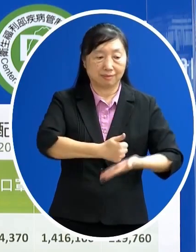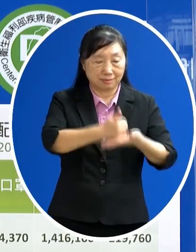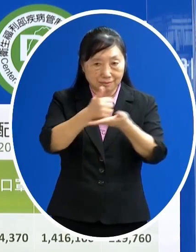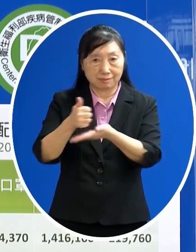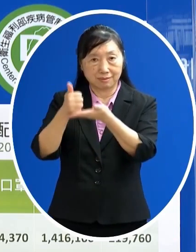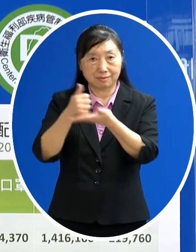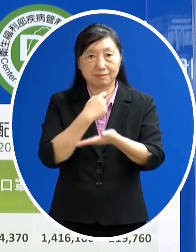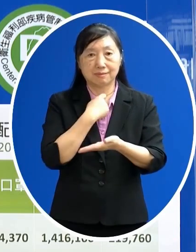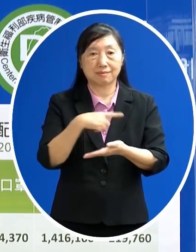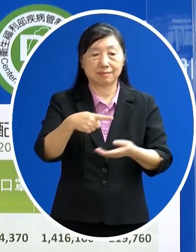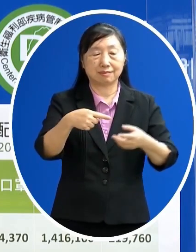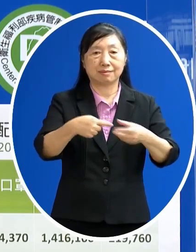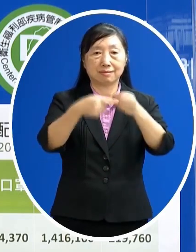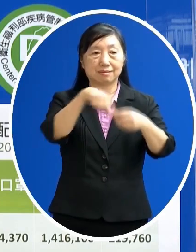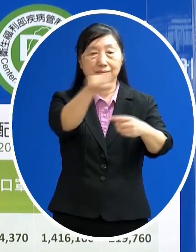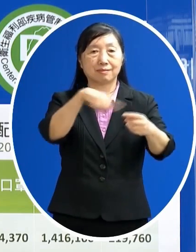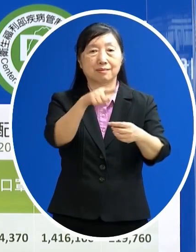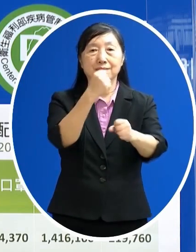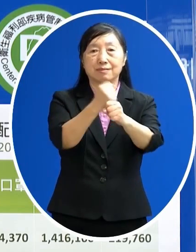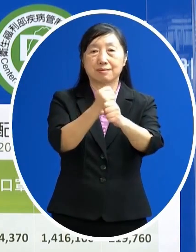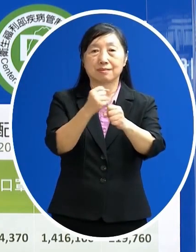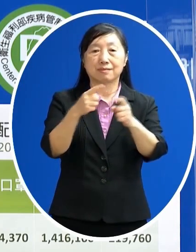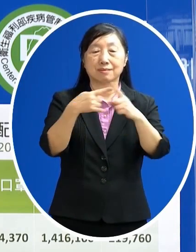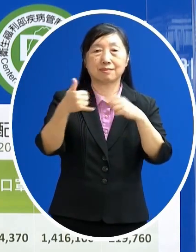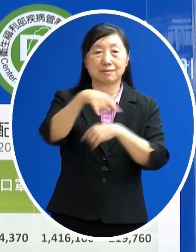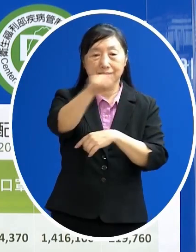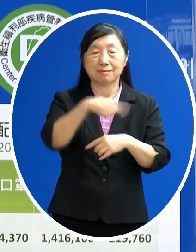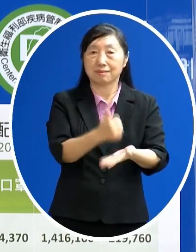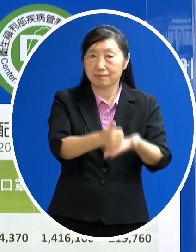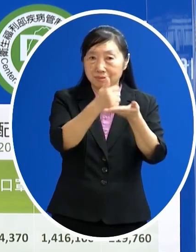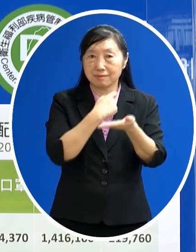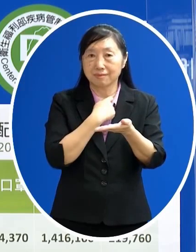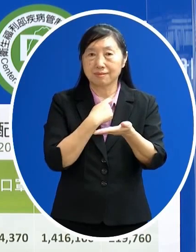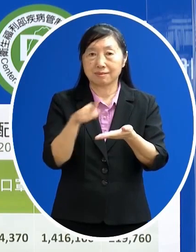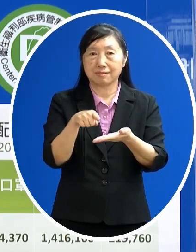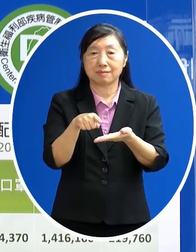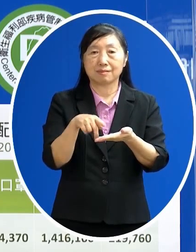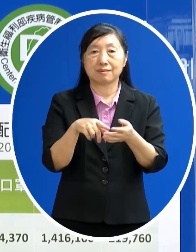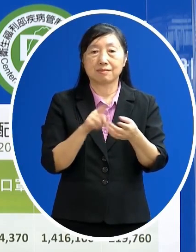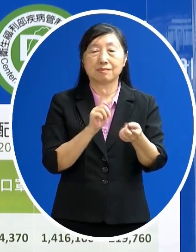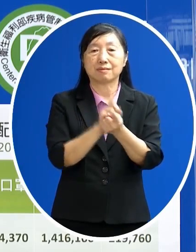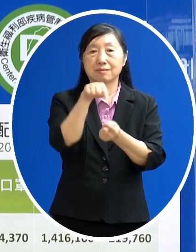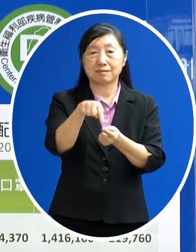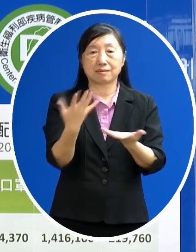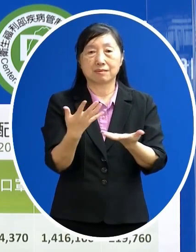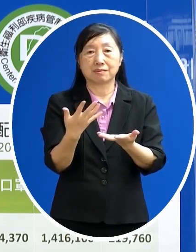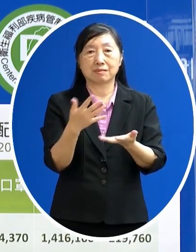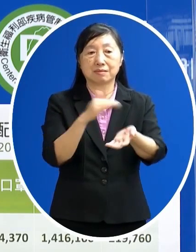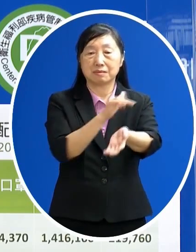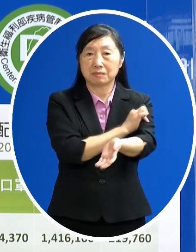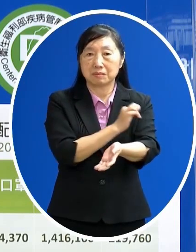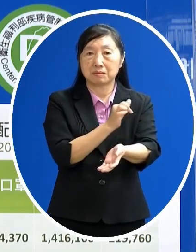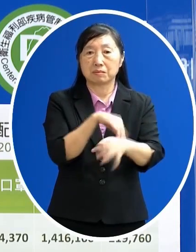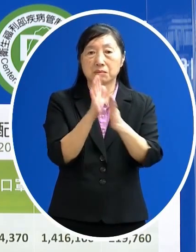重我们在第一线的所有的医疗人员。那我们绝对不容许我们所有的医疗人